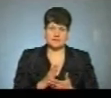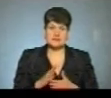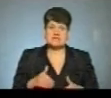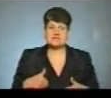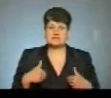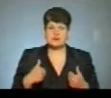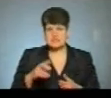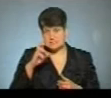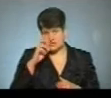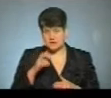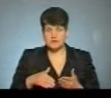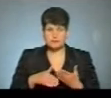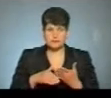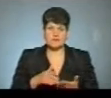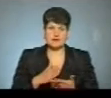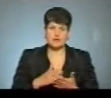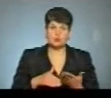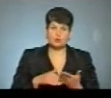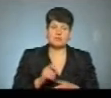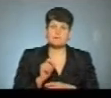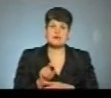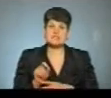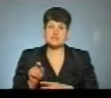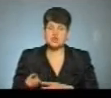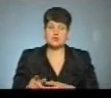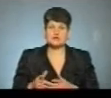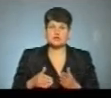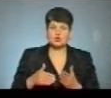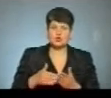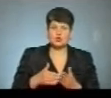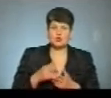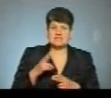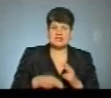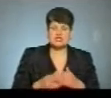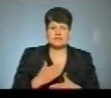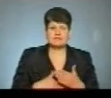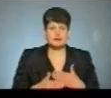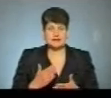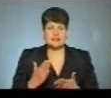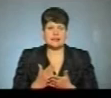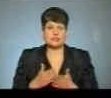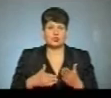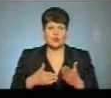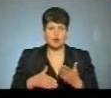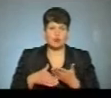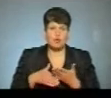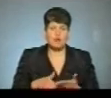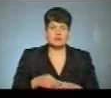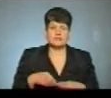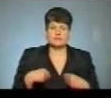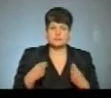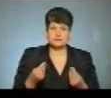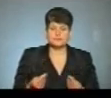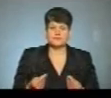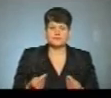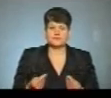за державними допомогами. Є допомоги, які призначаються, там, наприклад, до закінчення інвалідності. Є допомоги, які призначаються, до,